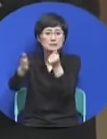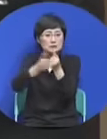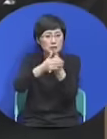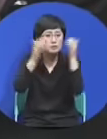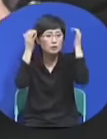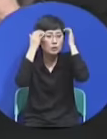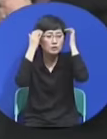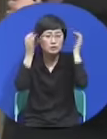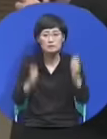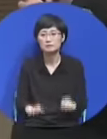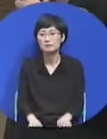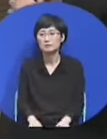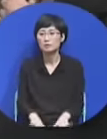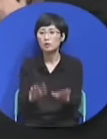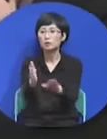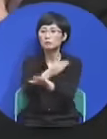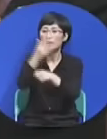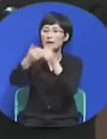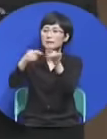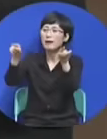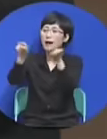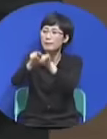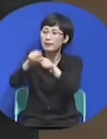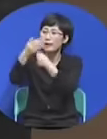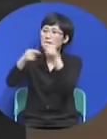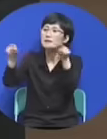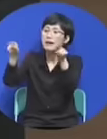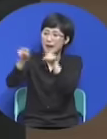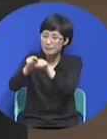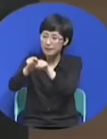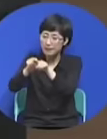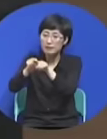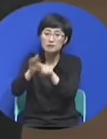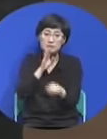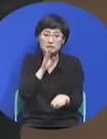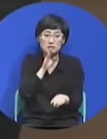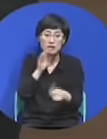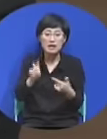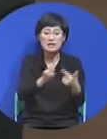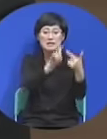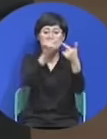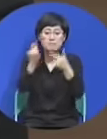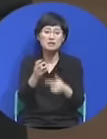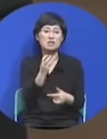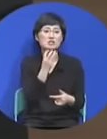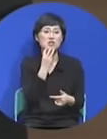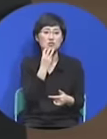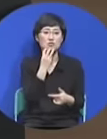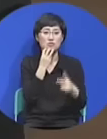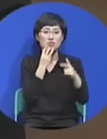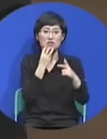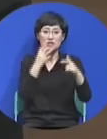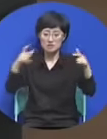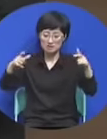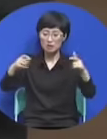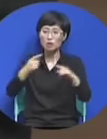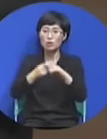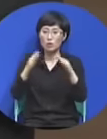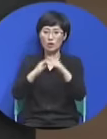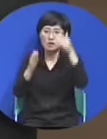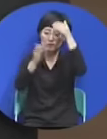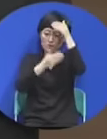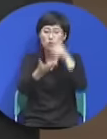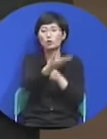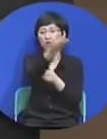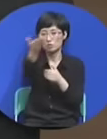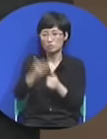因为丢失了这个，所以人不断的在受苦. 오늘부터 임마누엘의 가족이 전 서울 전 지역 살리게 되는 역사 일어나게 될